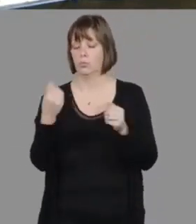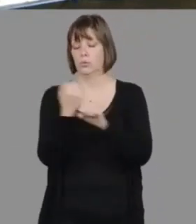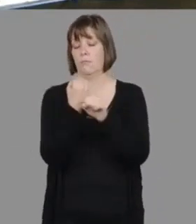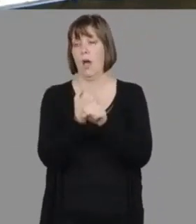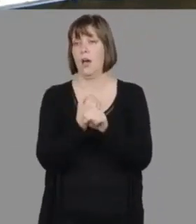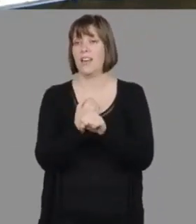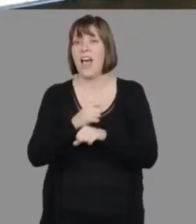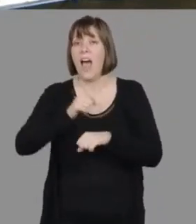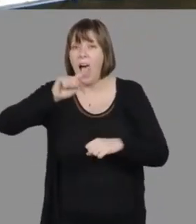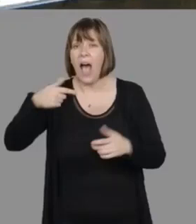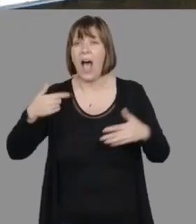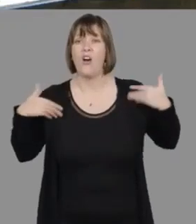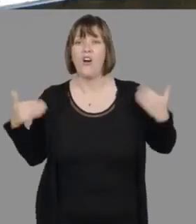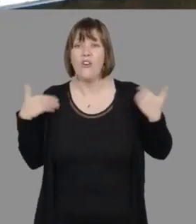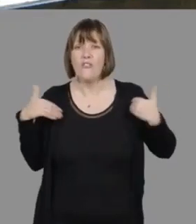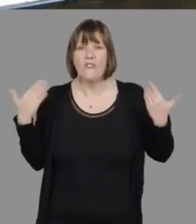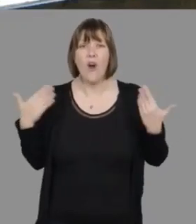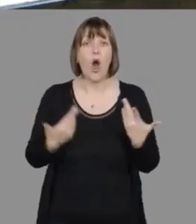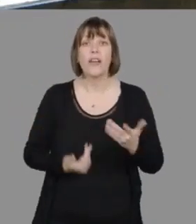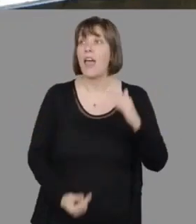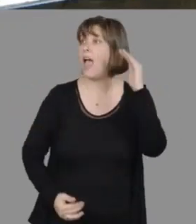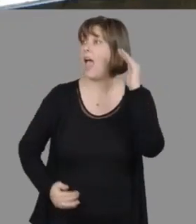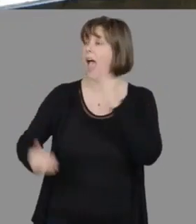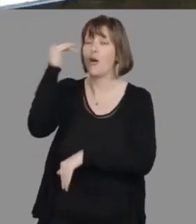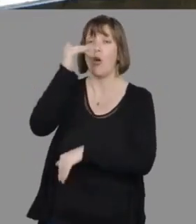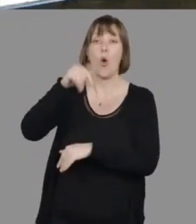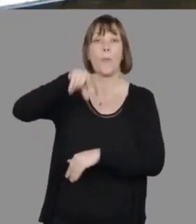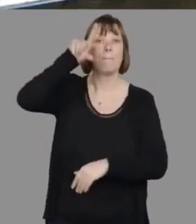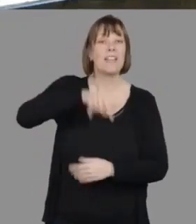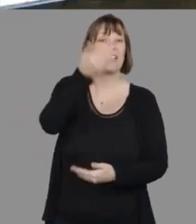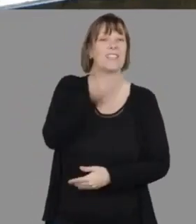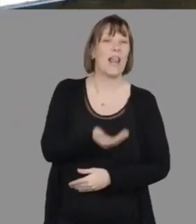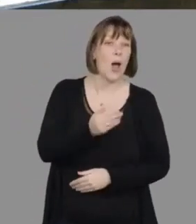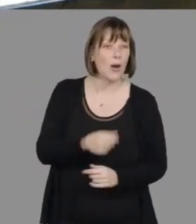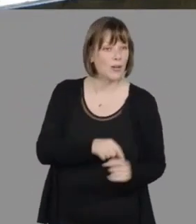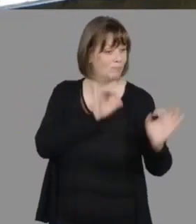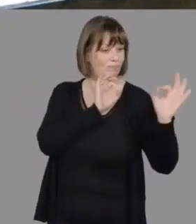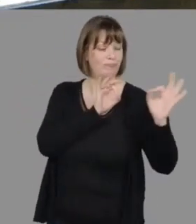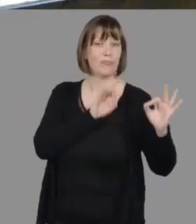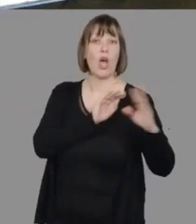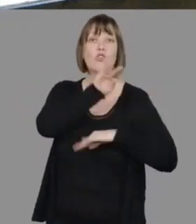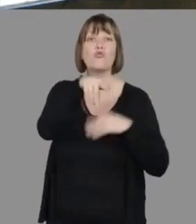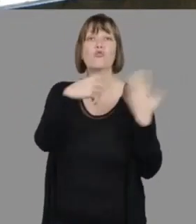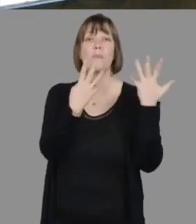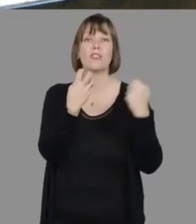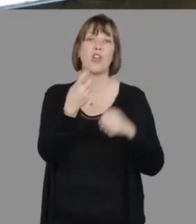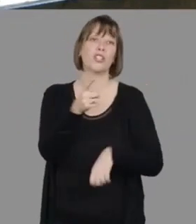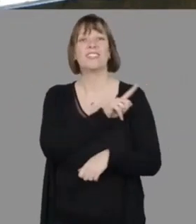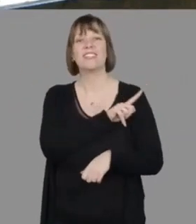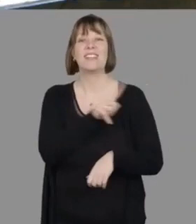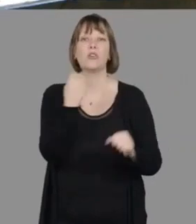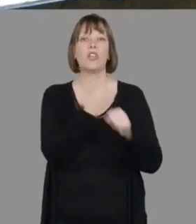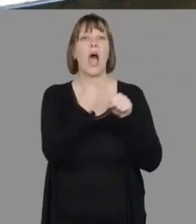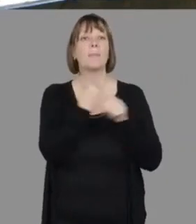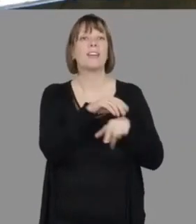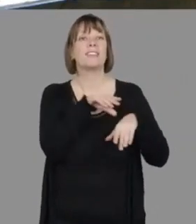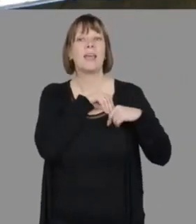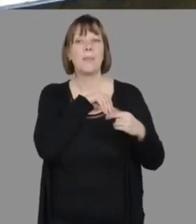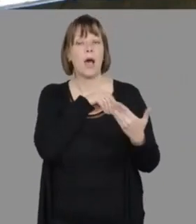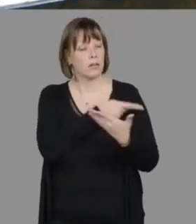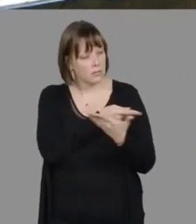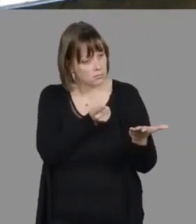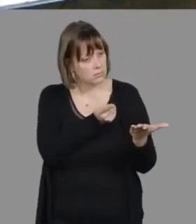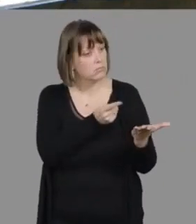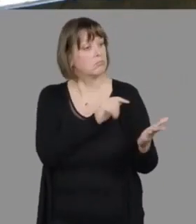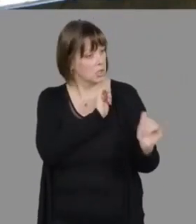uns über die Erhöhung des Mindestlohns in dieser Stadt, die über 90.000 Arbeitnehmerinnen und